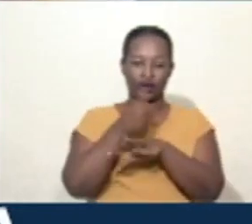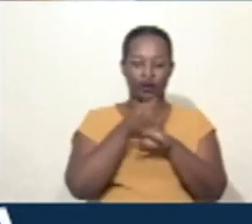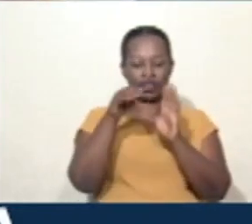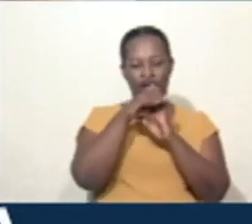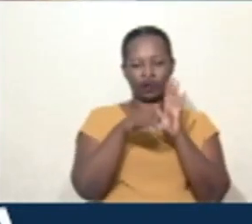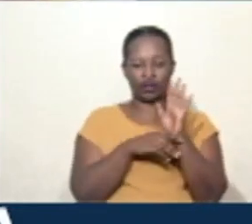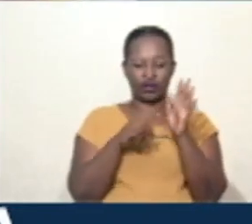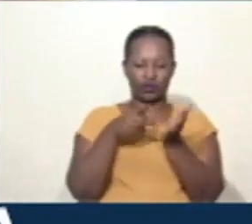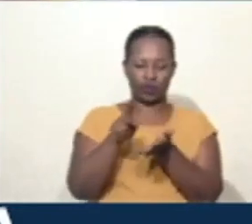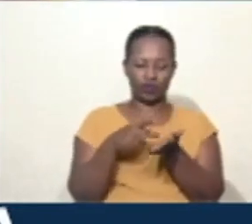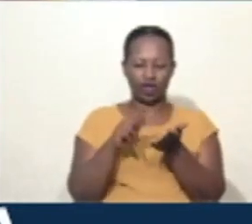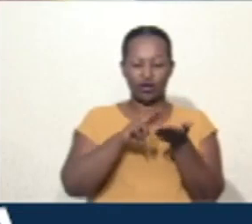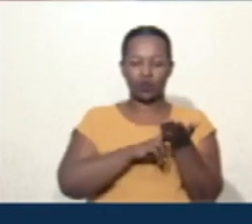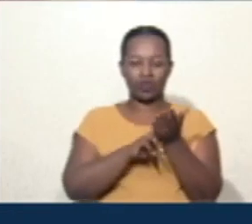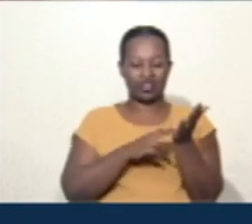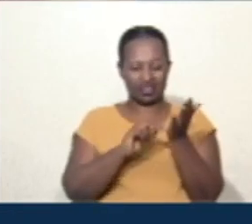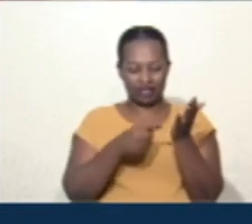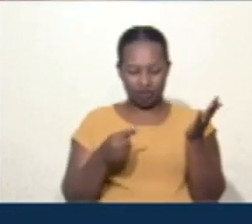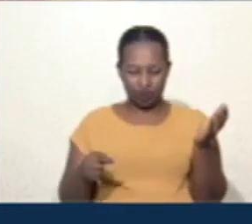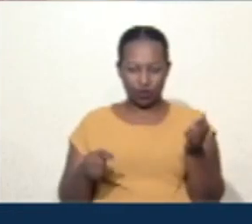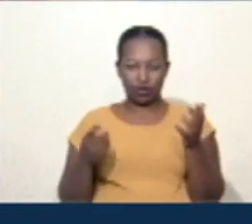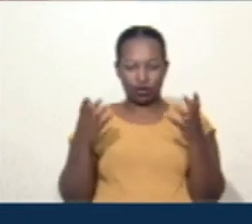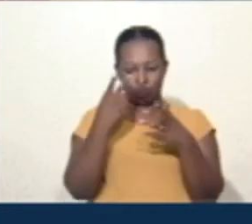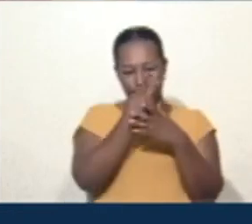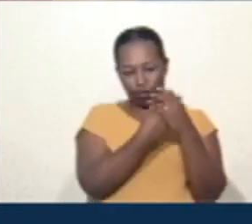dukoresheje digital, tukabikora byombi, tugaha umuturage